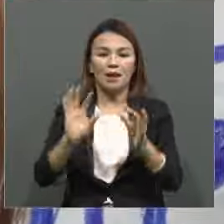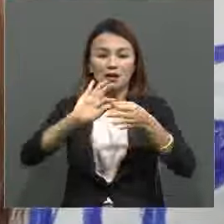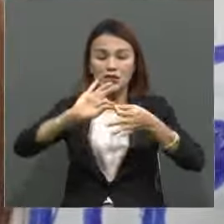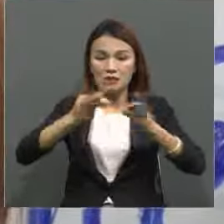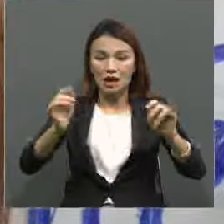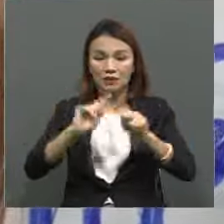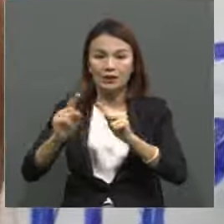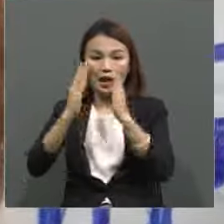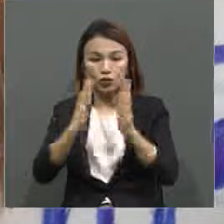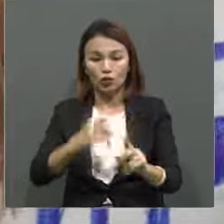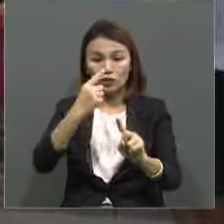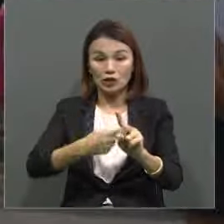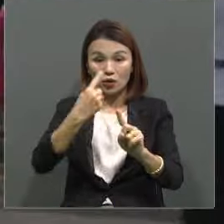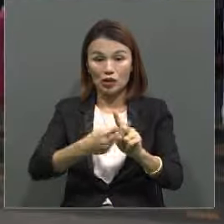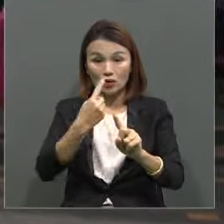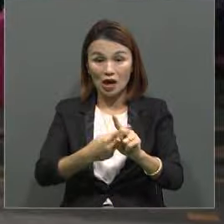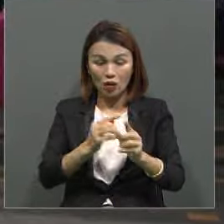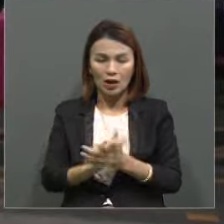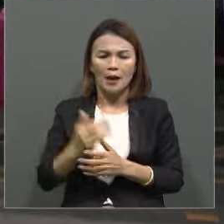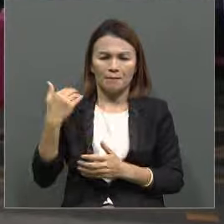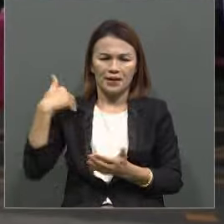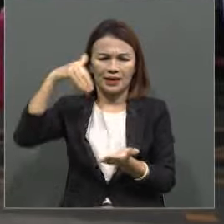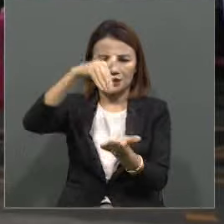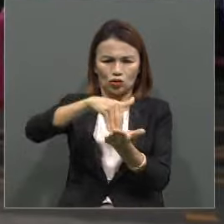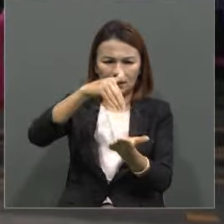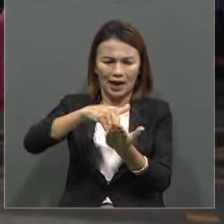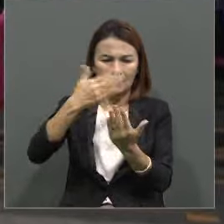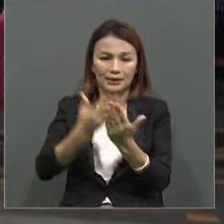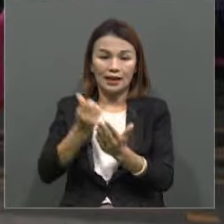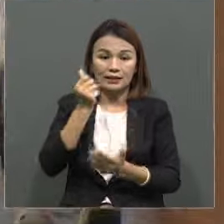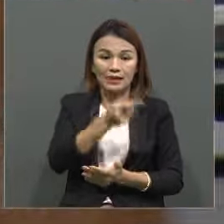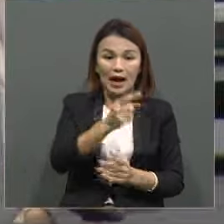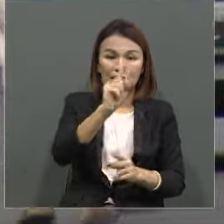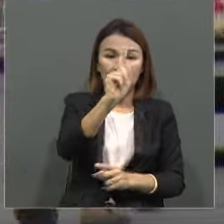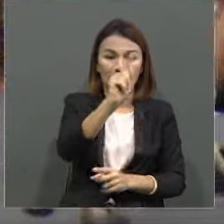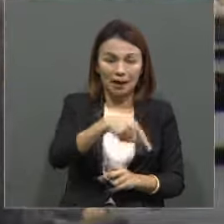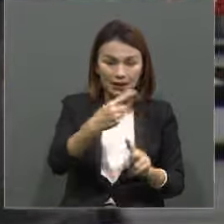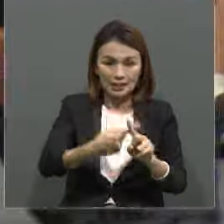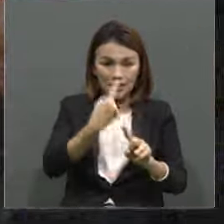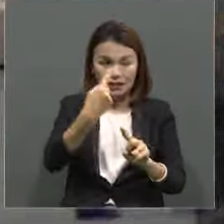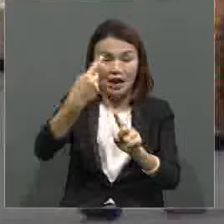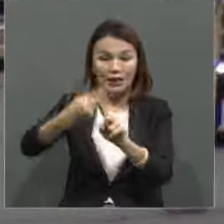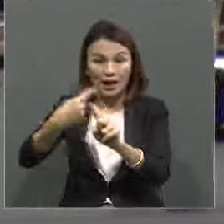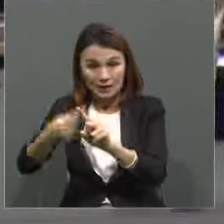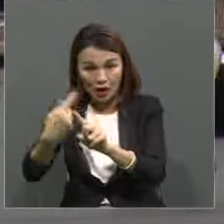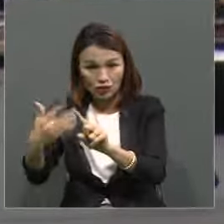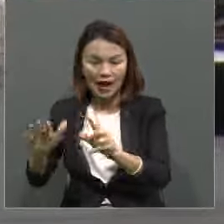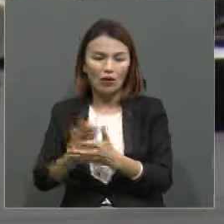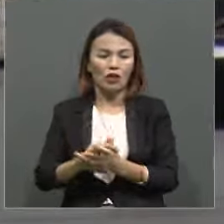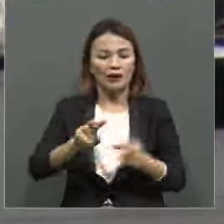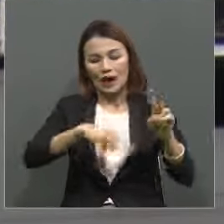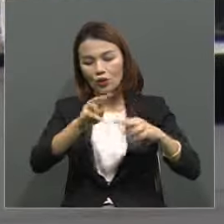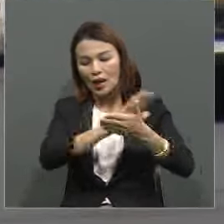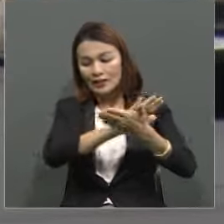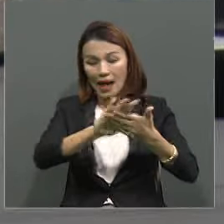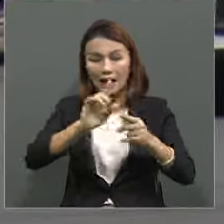จะต้องชำระค่าส่วนกลางแผงละ 1,000 บาทต่อเดือนคือนอกจากค่าเช่ามีค่าส่วนกลางอีกแผงละ 1,000